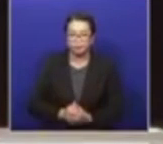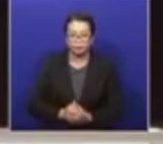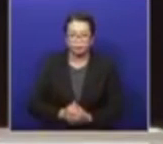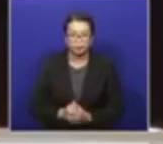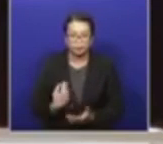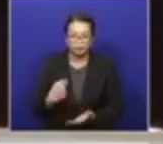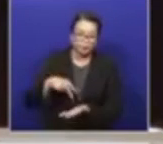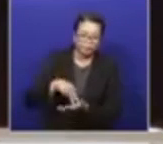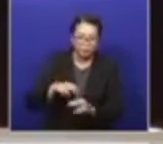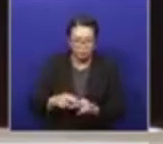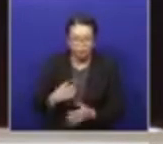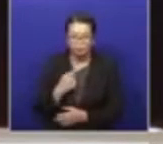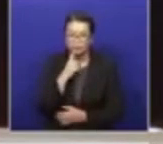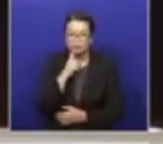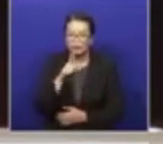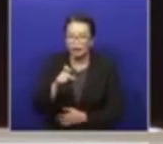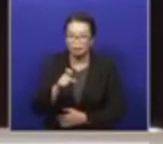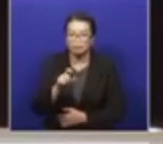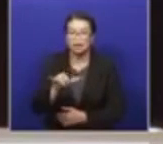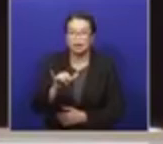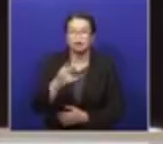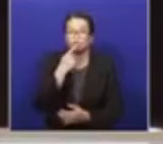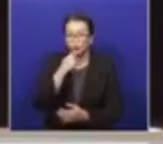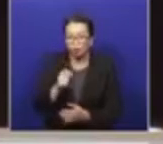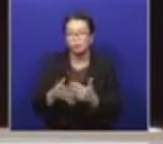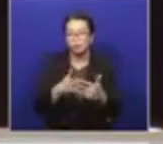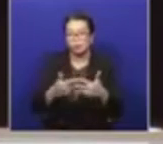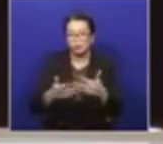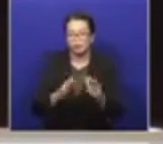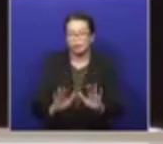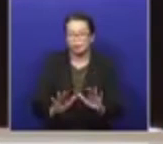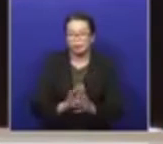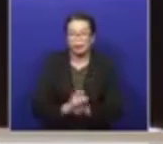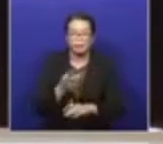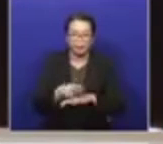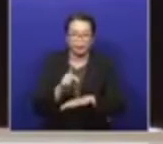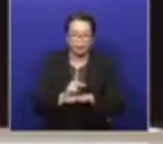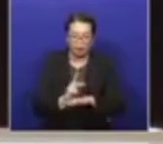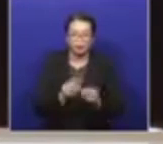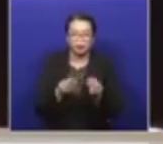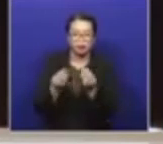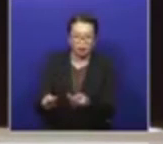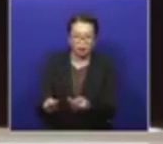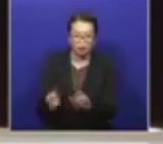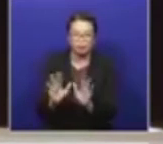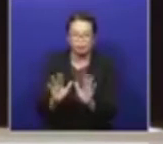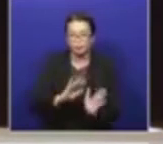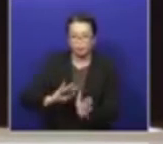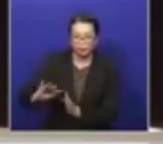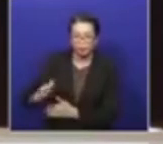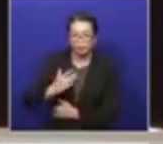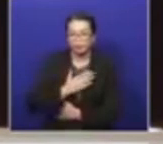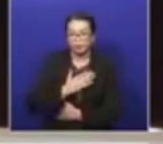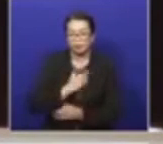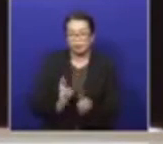ๆนั่งๆนะฮะท่านผมยังไม่ถามท่านตอบละนะครับก็ไม่เป็นไรนะฮะก็ท่านประธานอนุญาตในฐานะที่ผมเป็นร